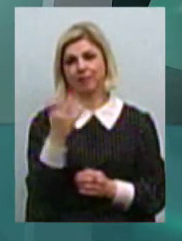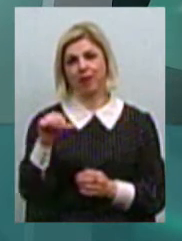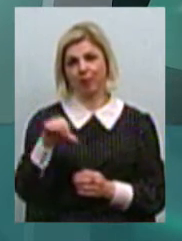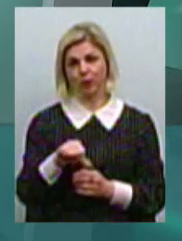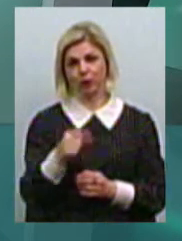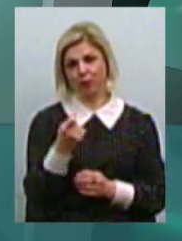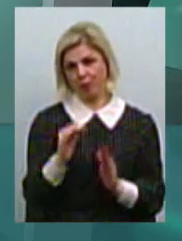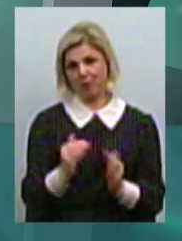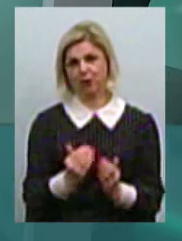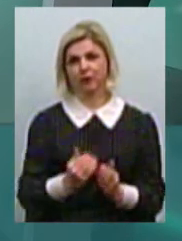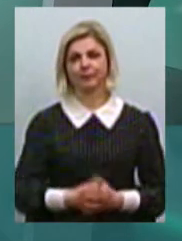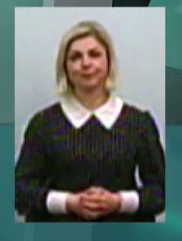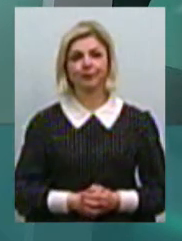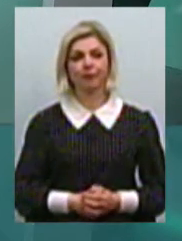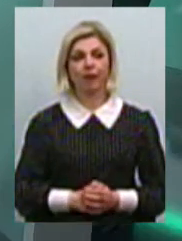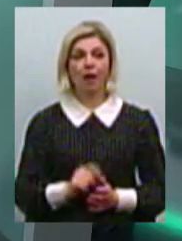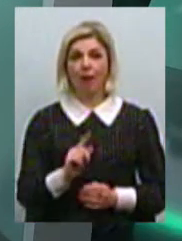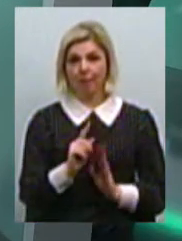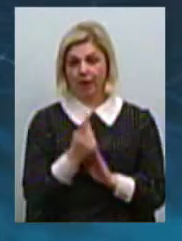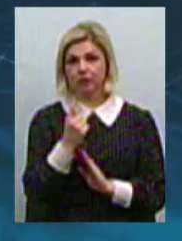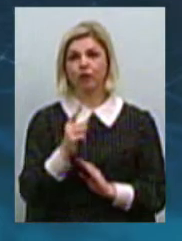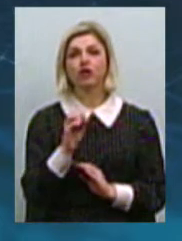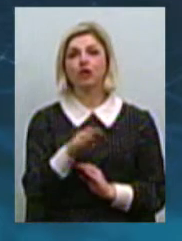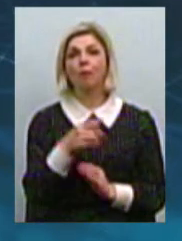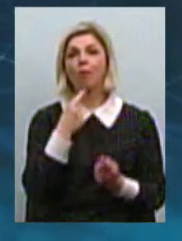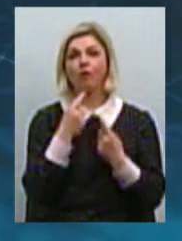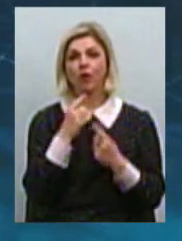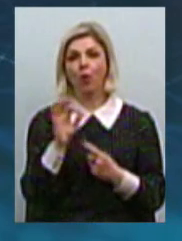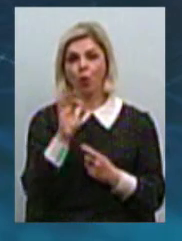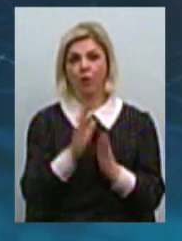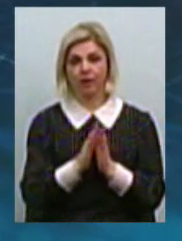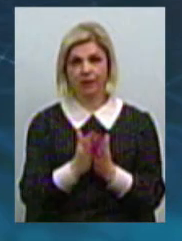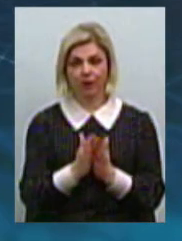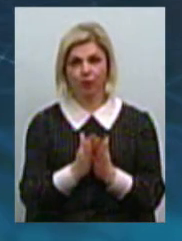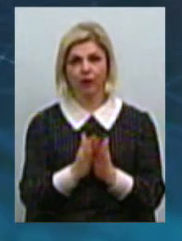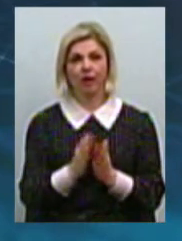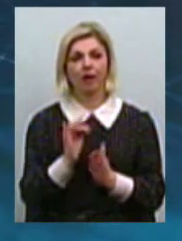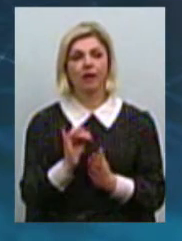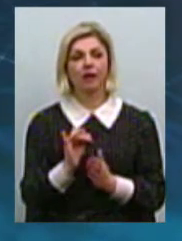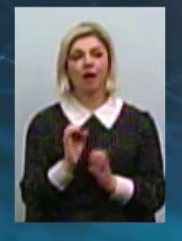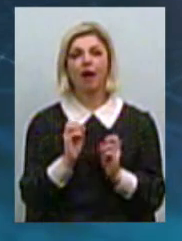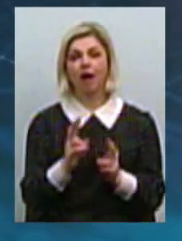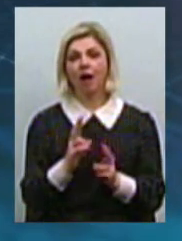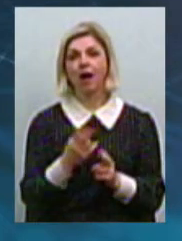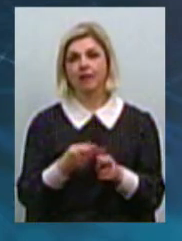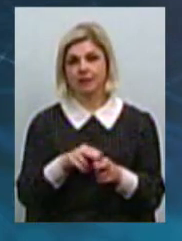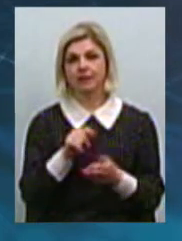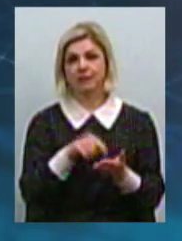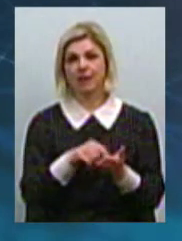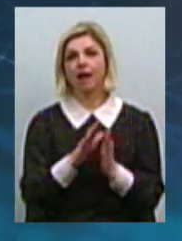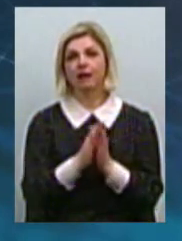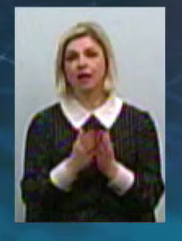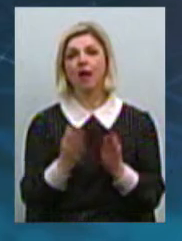менше. Ну, перш ніж ми поговоримо про книгу і про те, наскільки вона потрібна і не лише